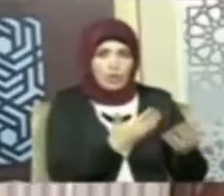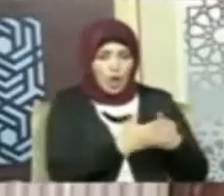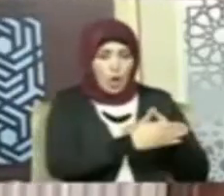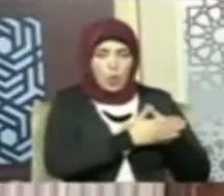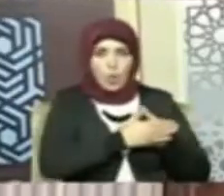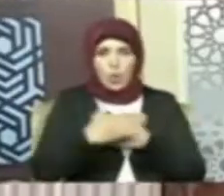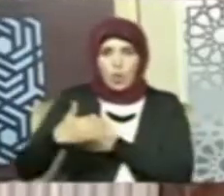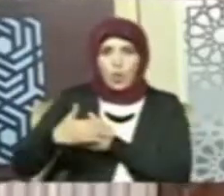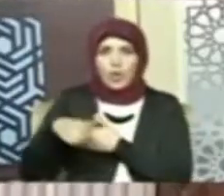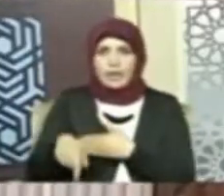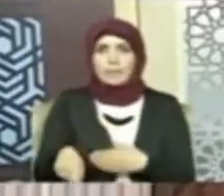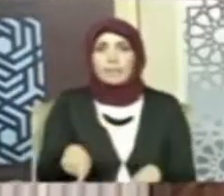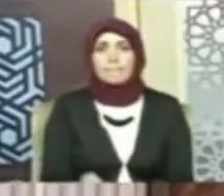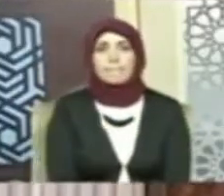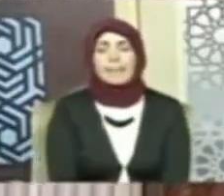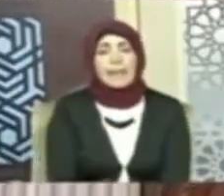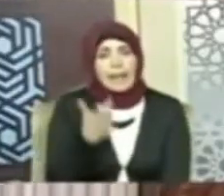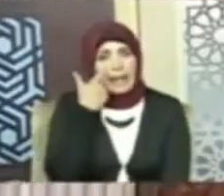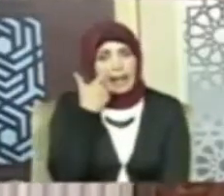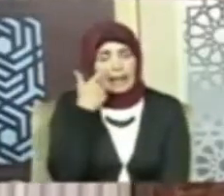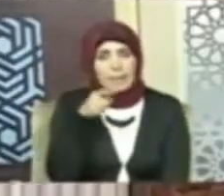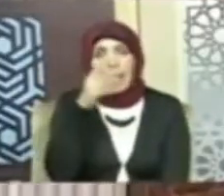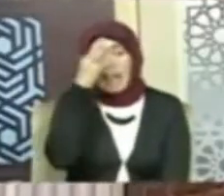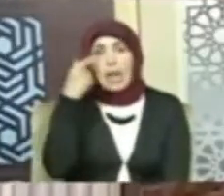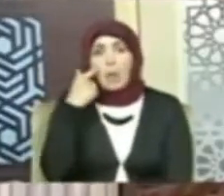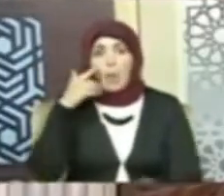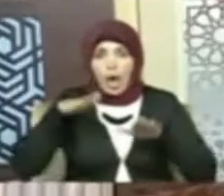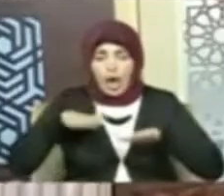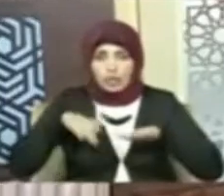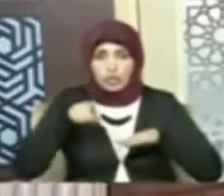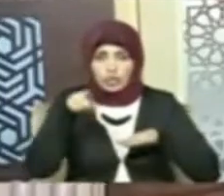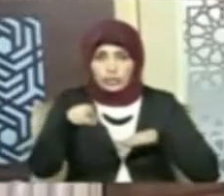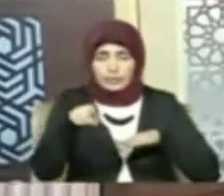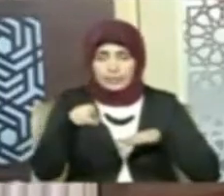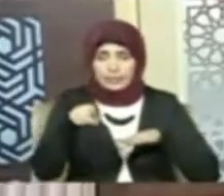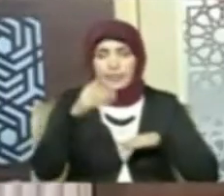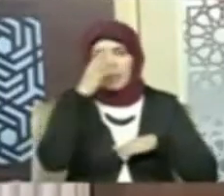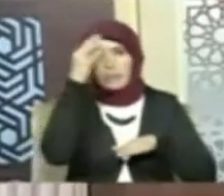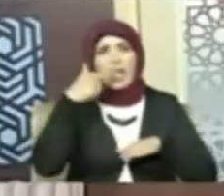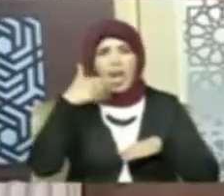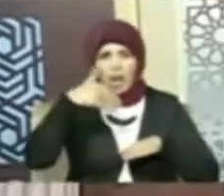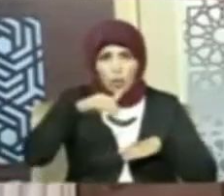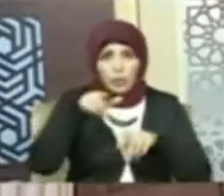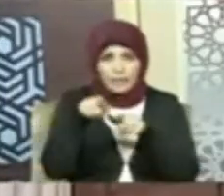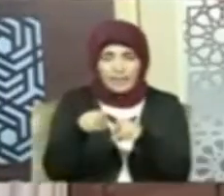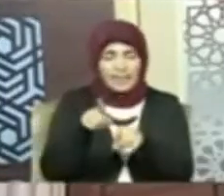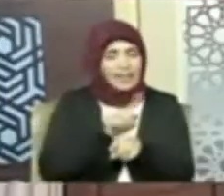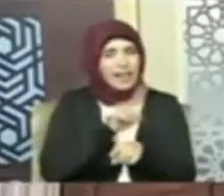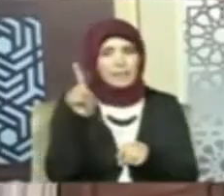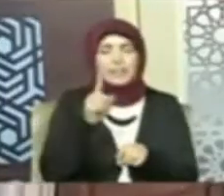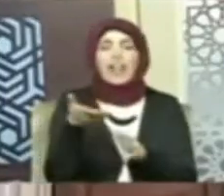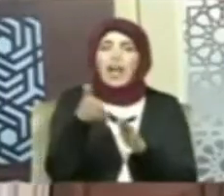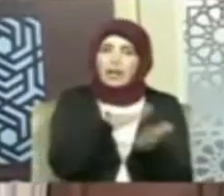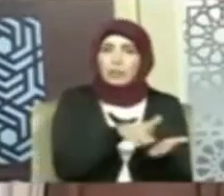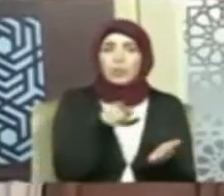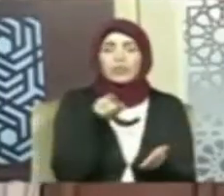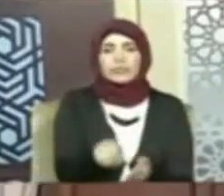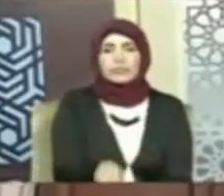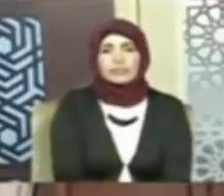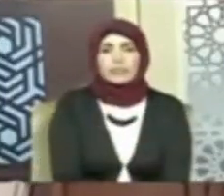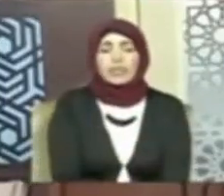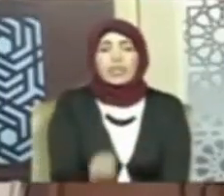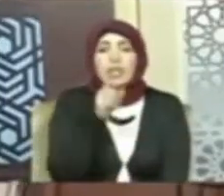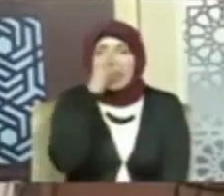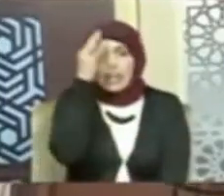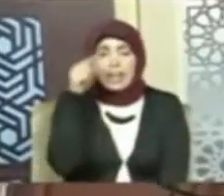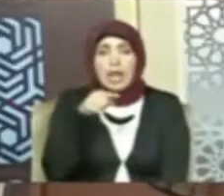والنار مثل ذلك حتى لو عشت فلن تعيش كنوح وحتى إن عشت كنوح وأكثر